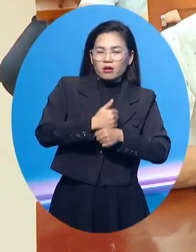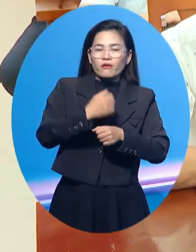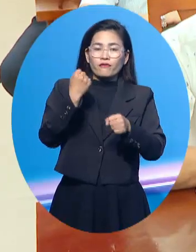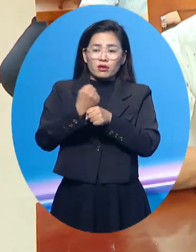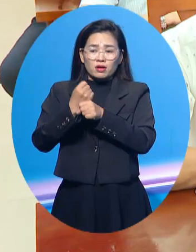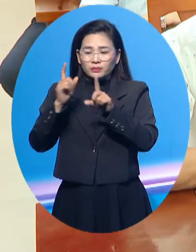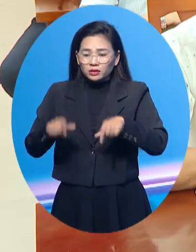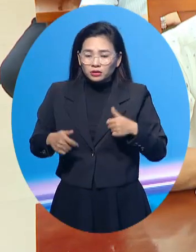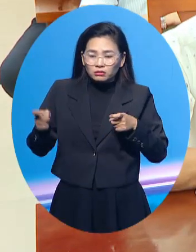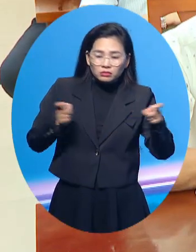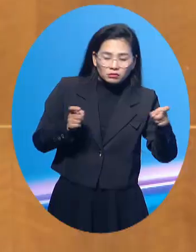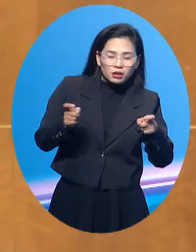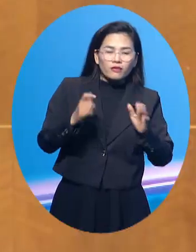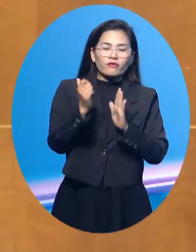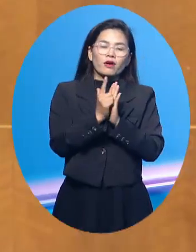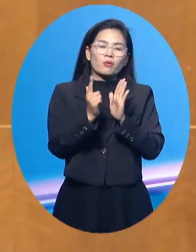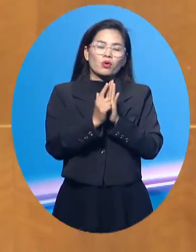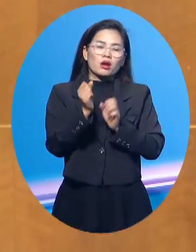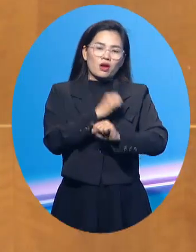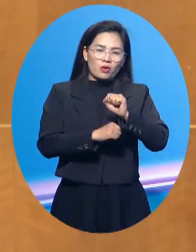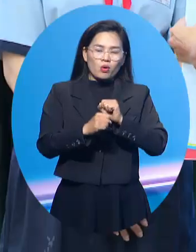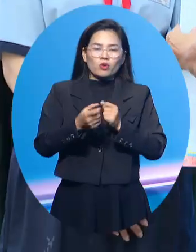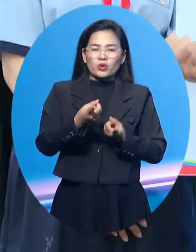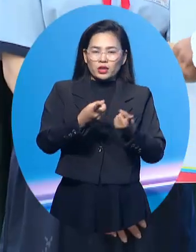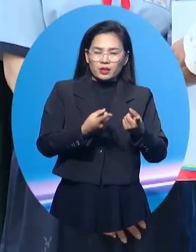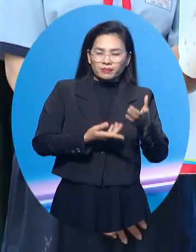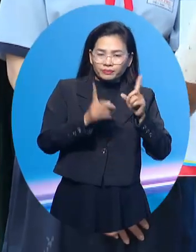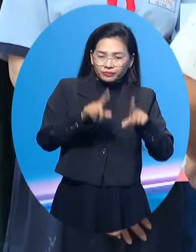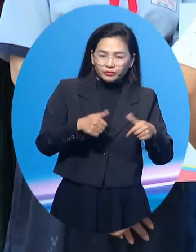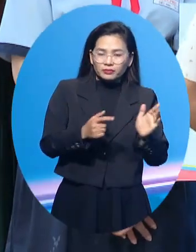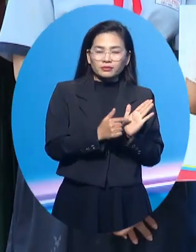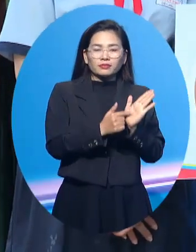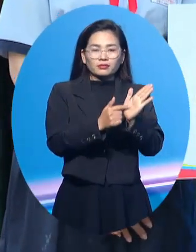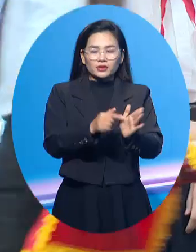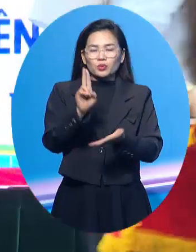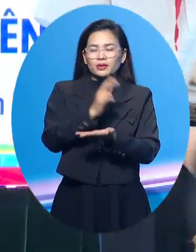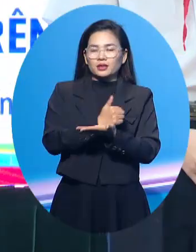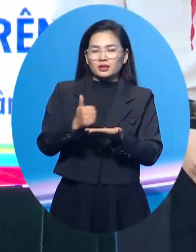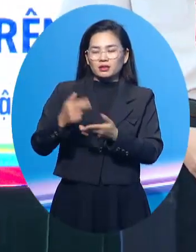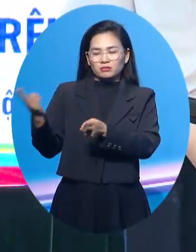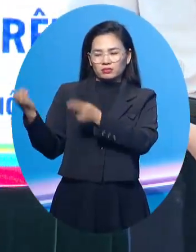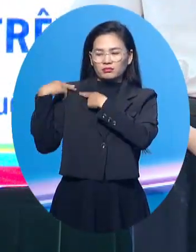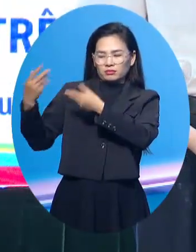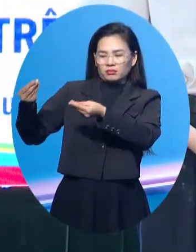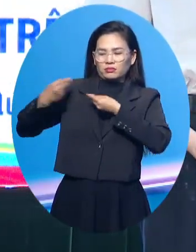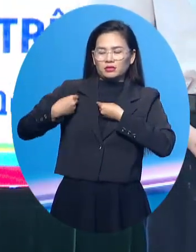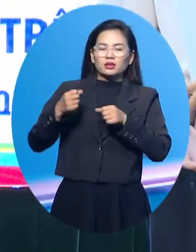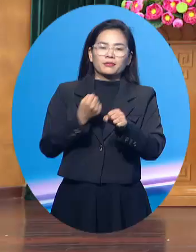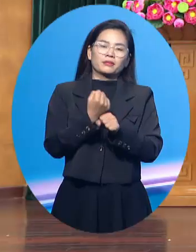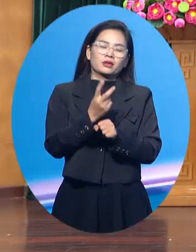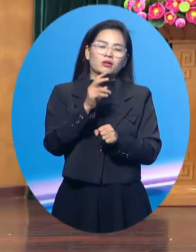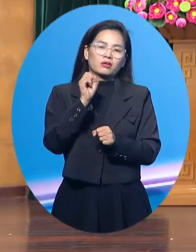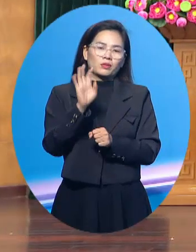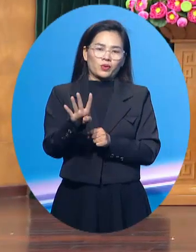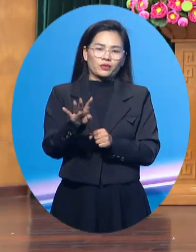làm, đảm bảo thực hiện tốt pháp luật lao động tại các doanh nghiệp, góp phần hoàn thành nhiệm vụ mà Ủy ban Nhân dân quận 10 giao trong năm 2024 và